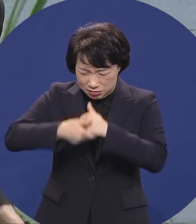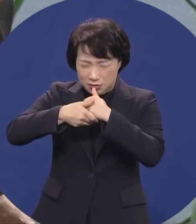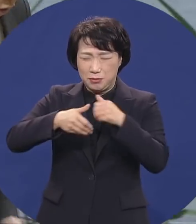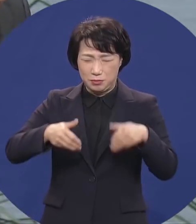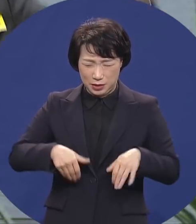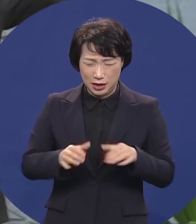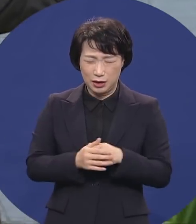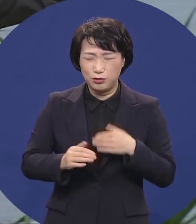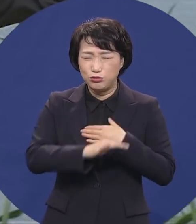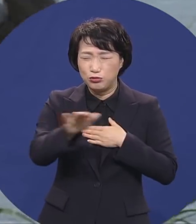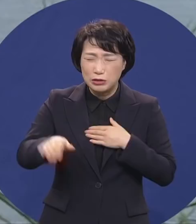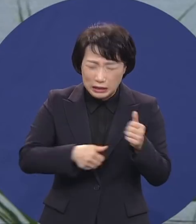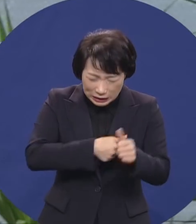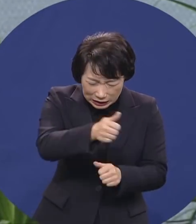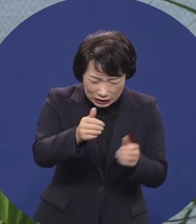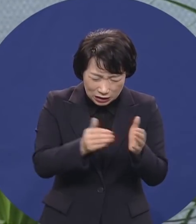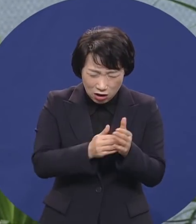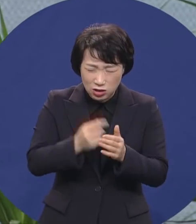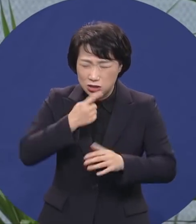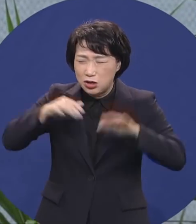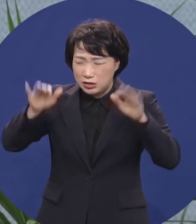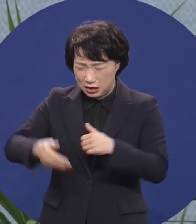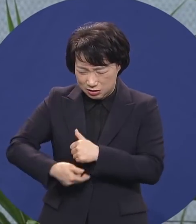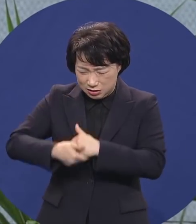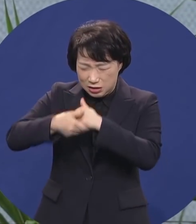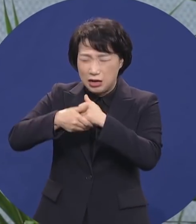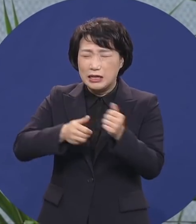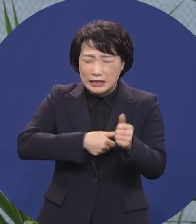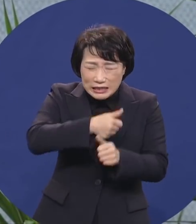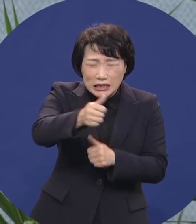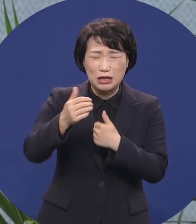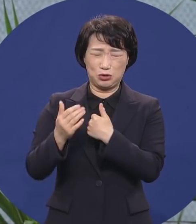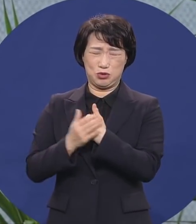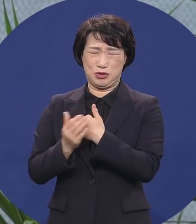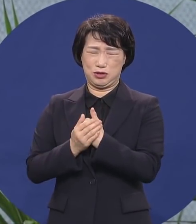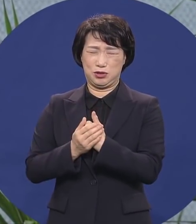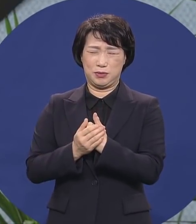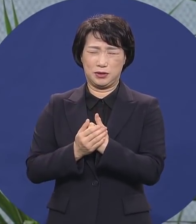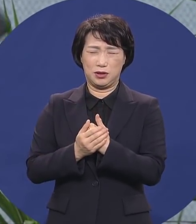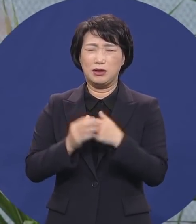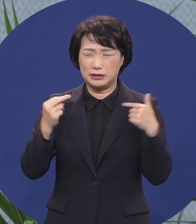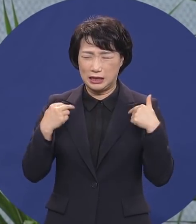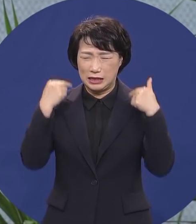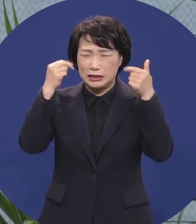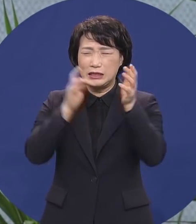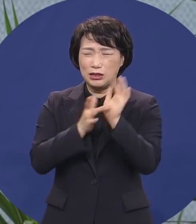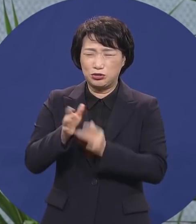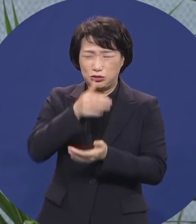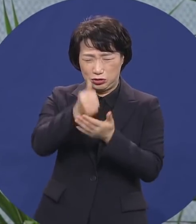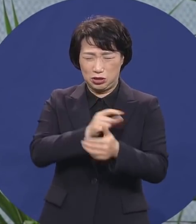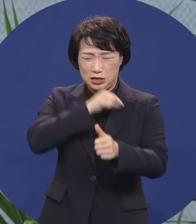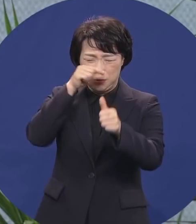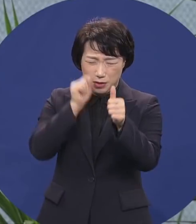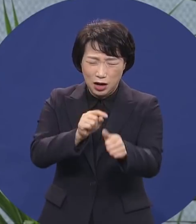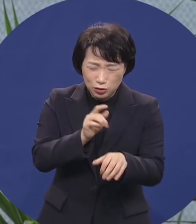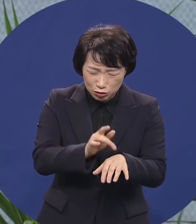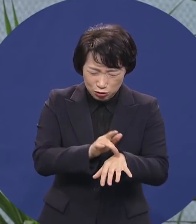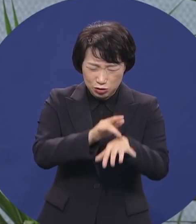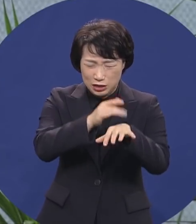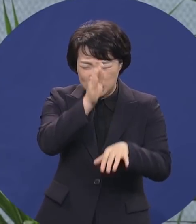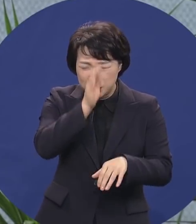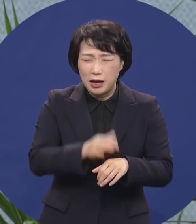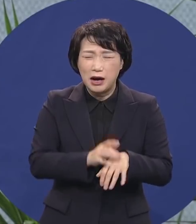하라. 우린 이겨서 천사가 수중들도록 이기게 하옵소서. 나사렛 예수님의 하나님 귀신아